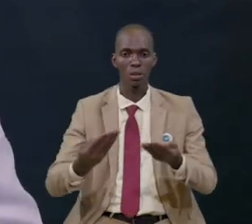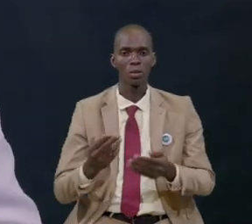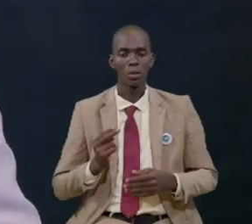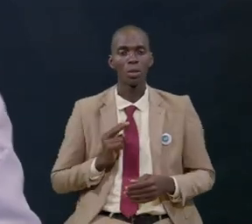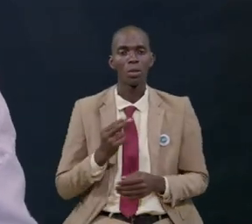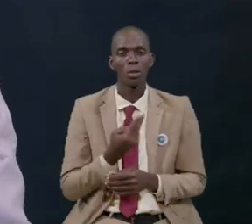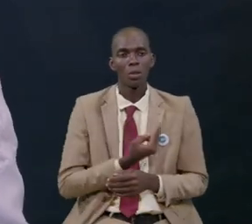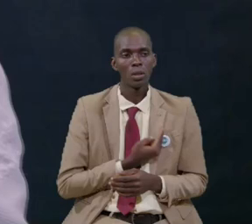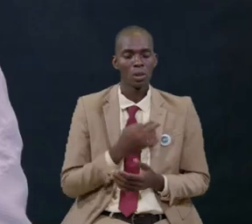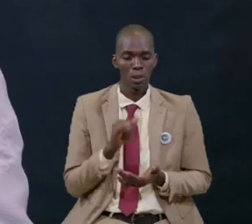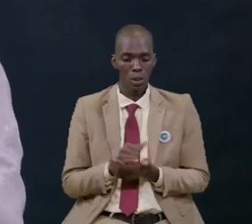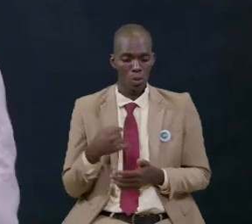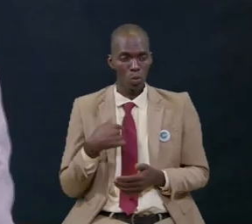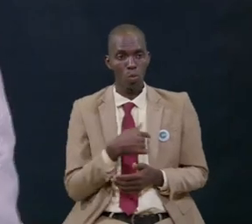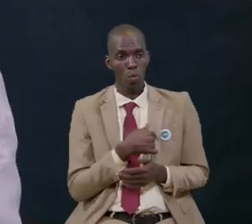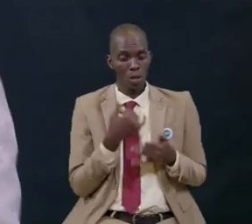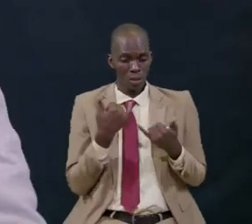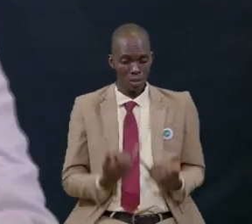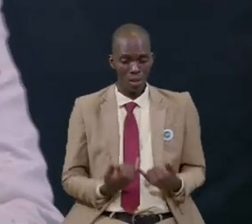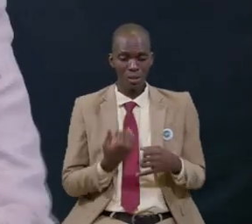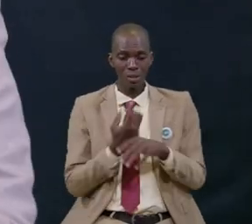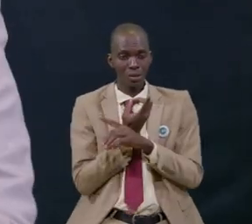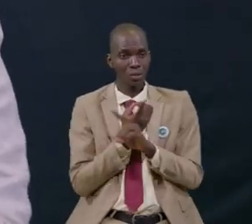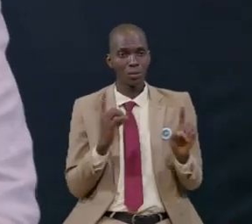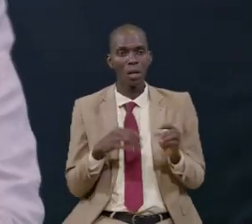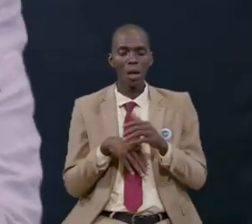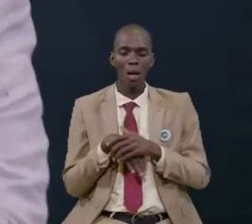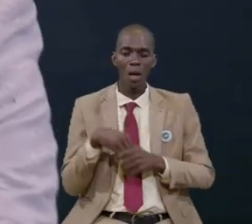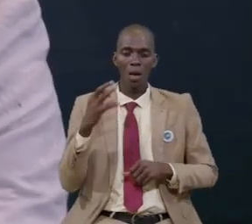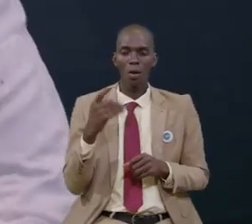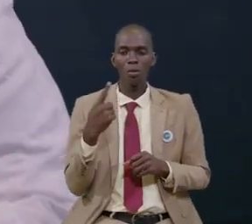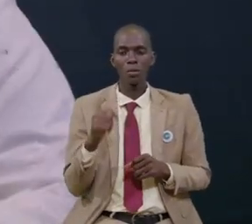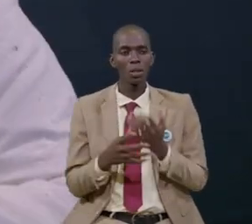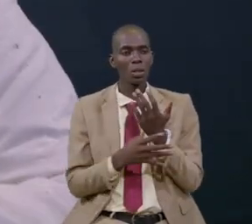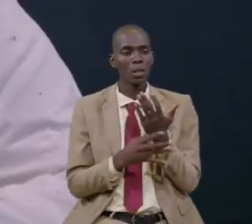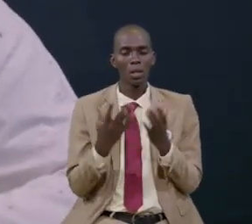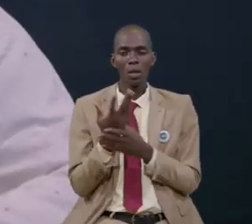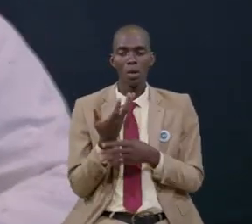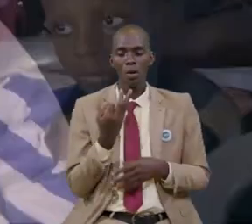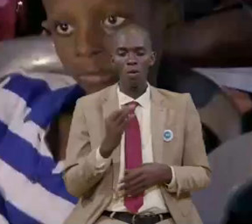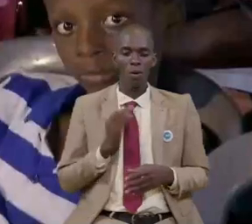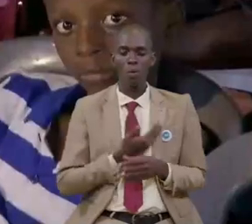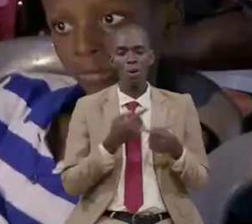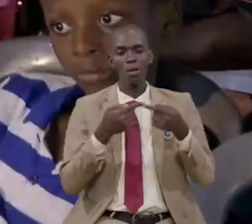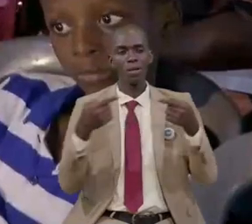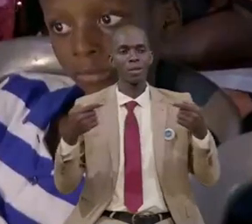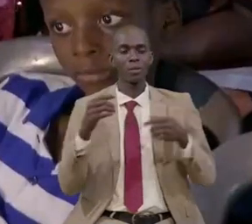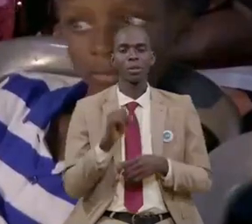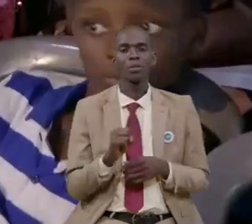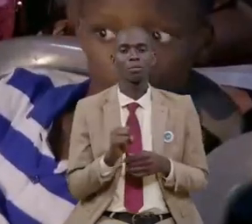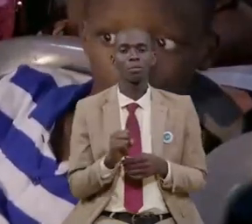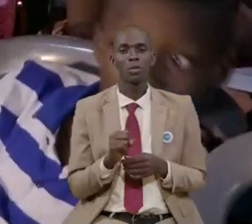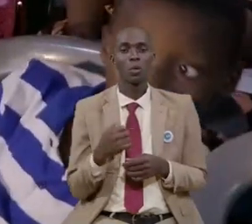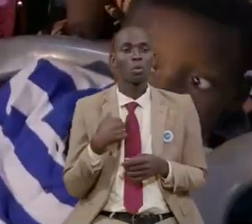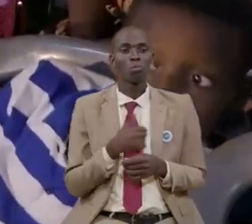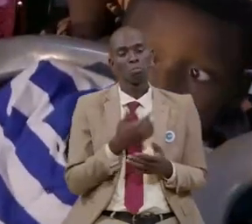après que nous serions délivrés de la main de nos ennemis, de